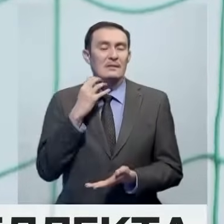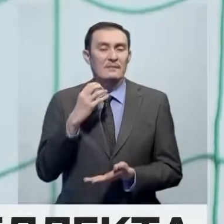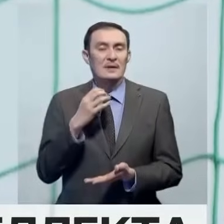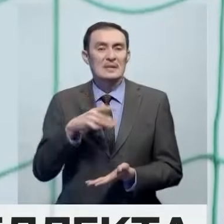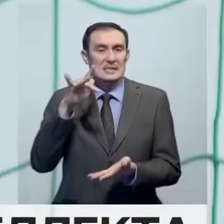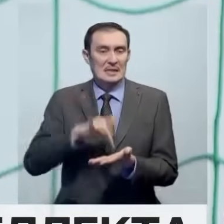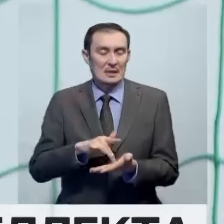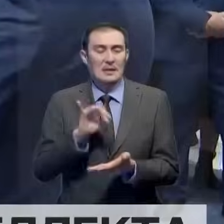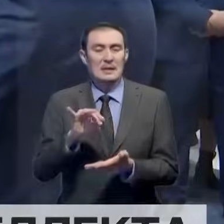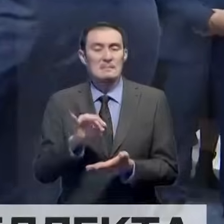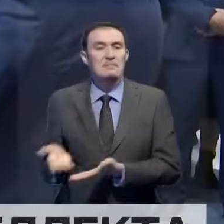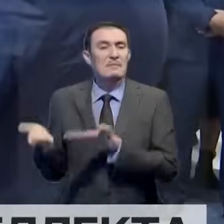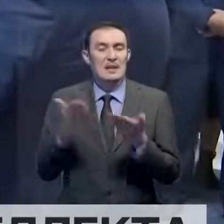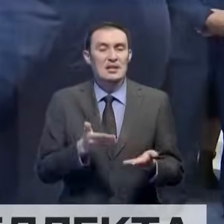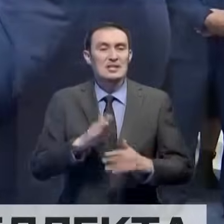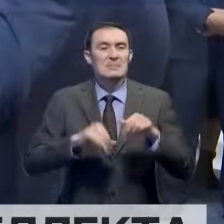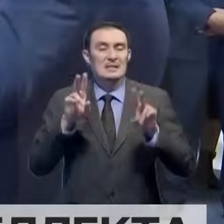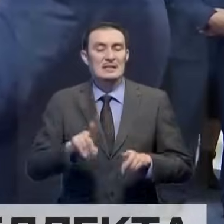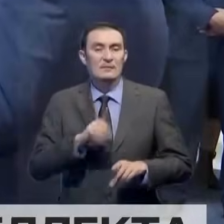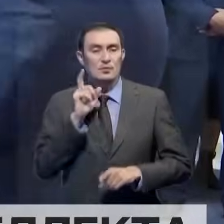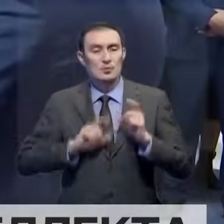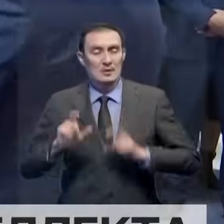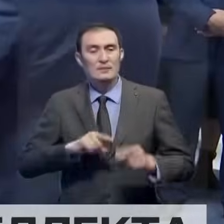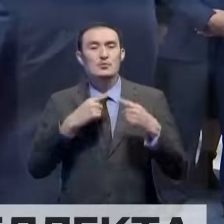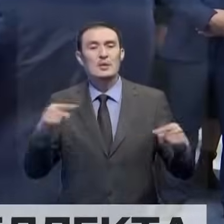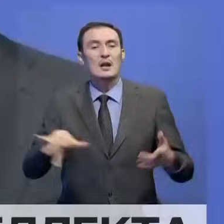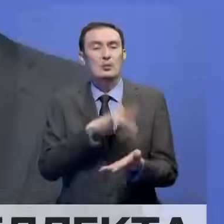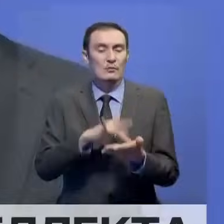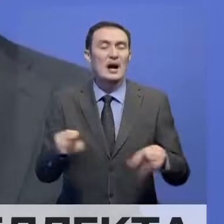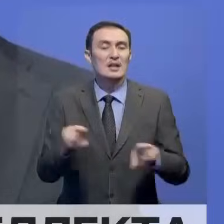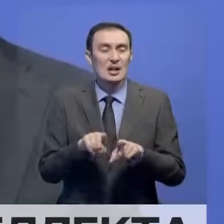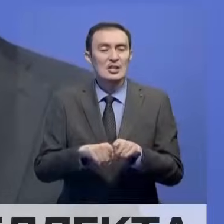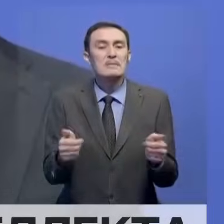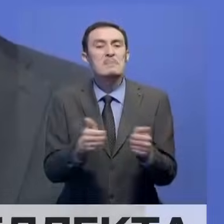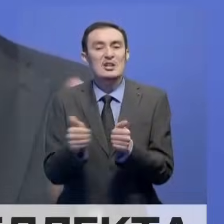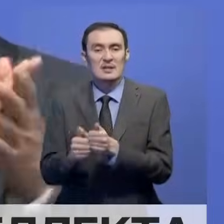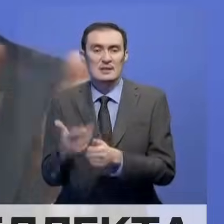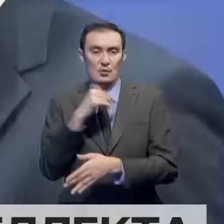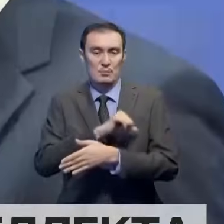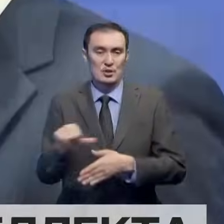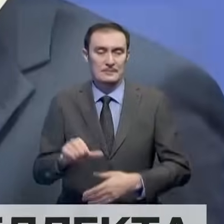региональный IT-хаб и привлечь абитуриентов не только из других городов, но и ближнего зарубежья.